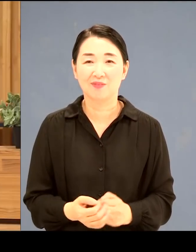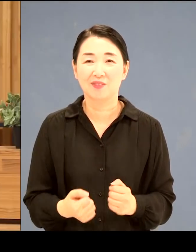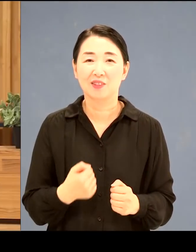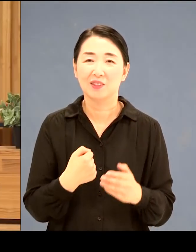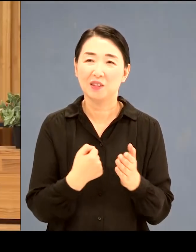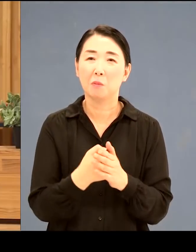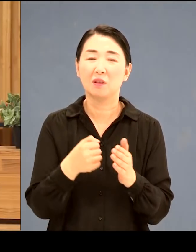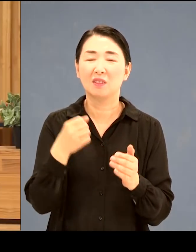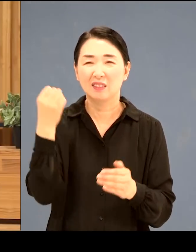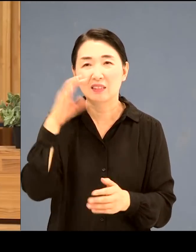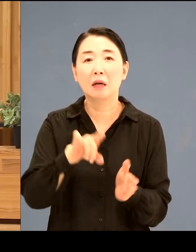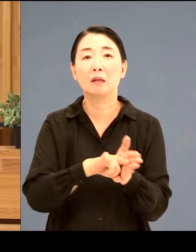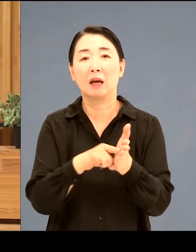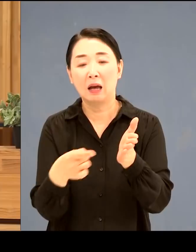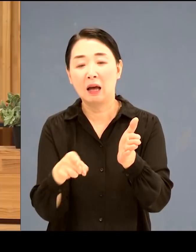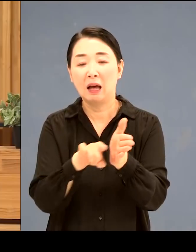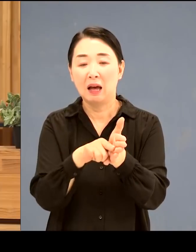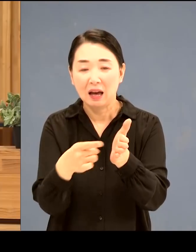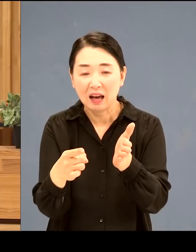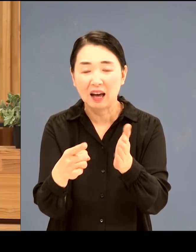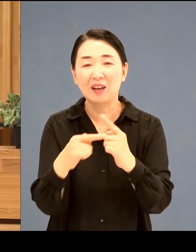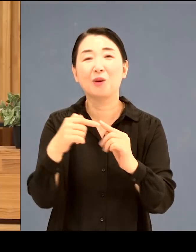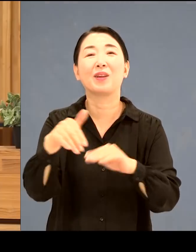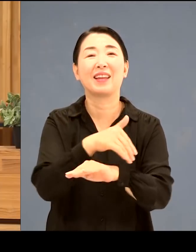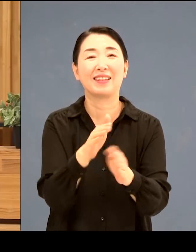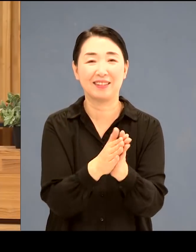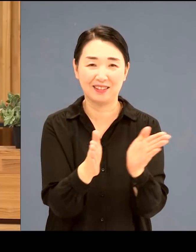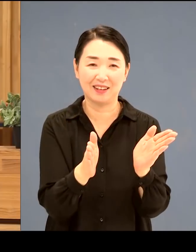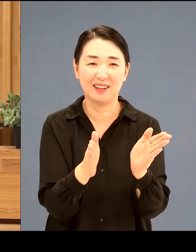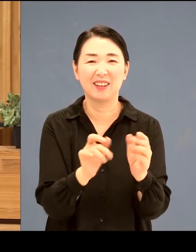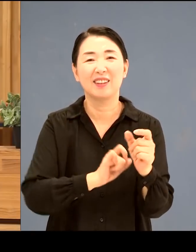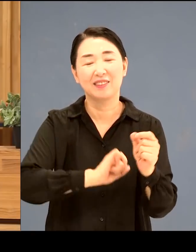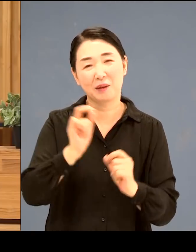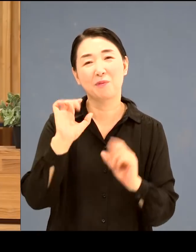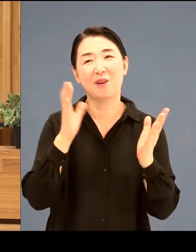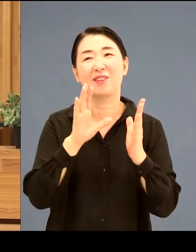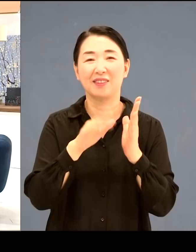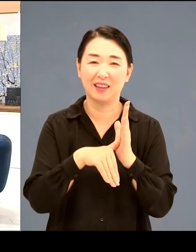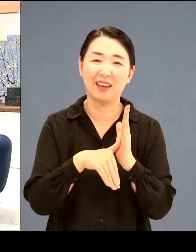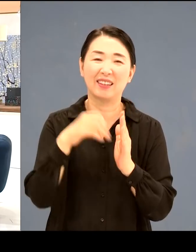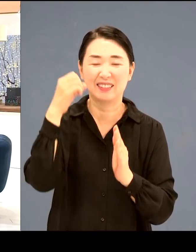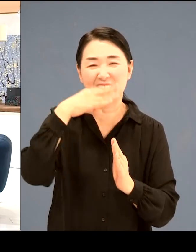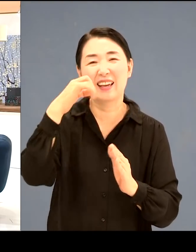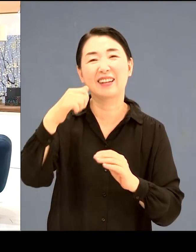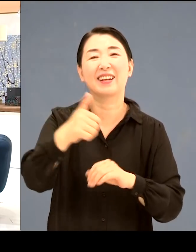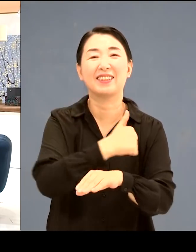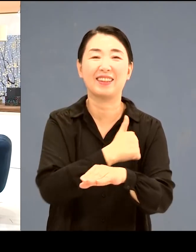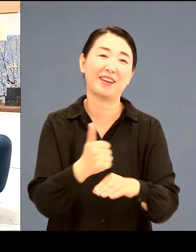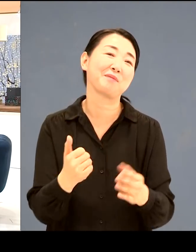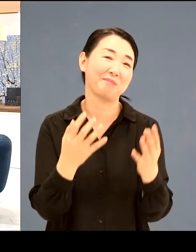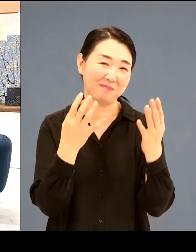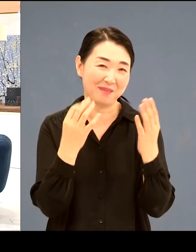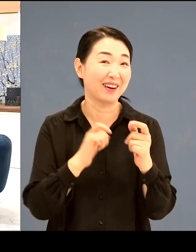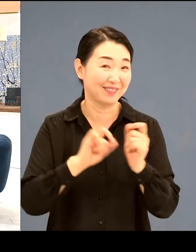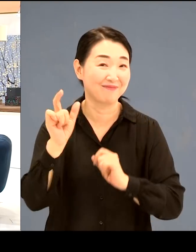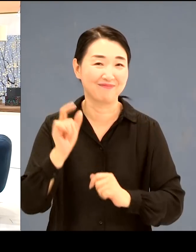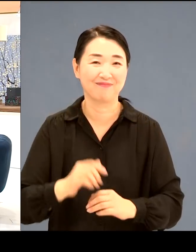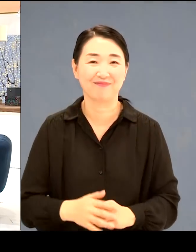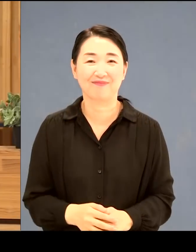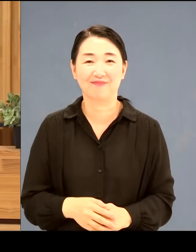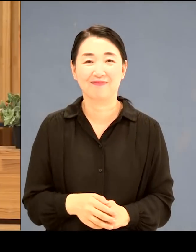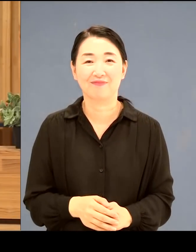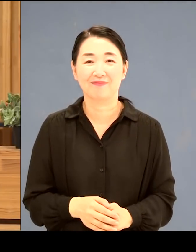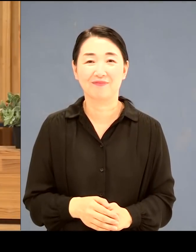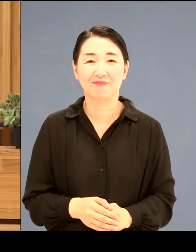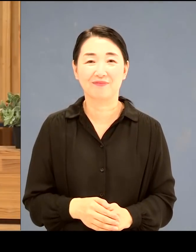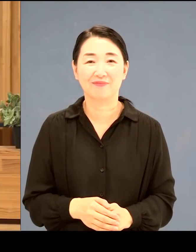그냥 네, 교회를 네, 다니셨다고 네. 말씀. 네, 네. 근데 아마 대부분 어린 시절에 그렇게 교회를 다니는 분들이 사실 많거든요. 그럼요. 예, 네. 보통 다 그렇잖아요. 예.